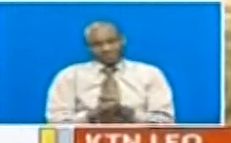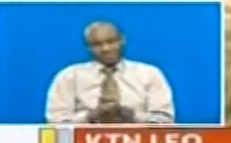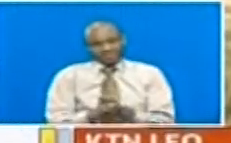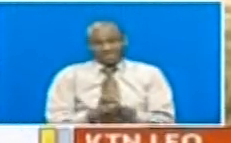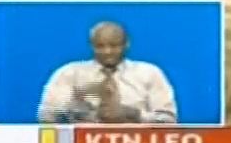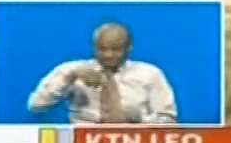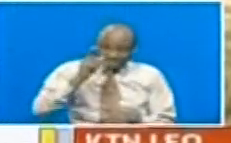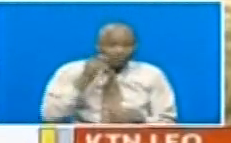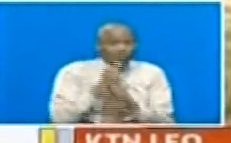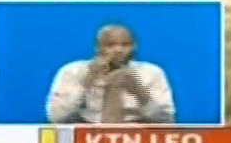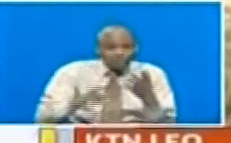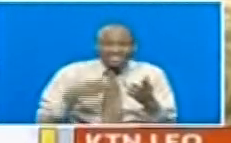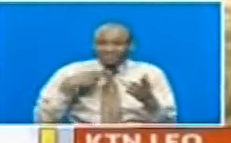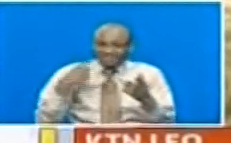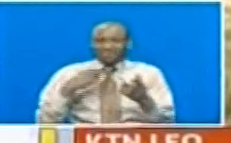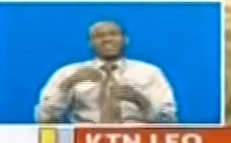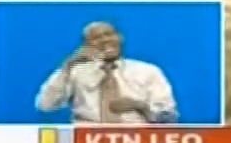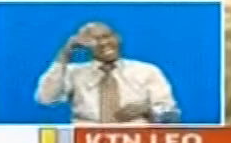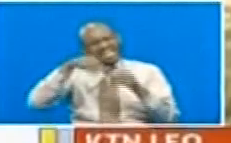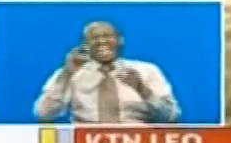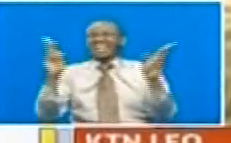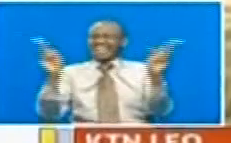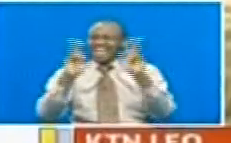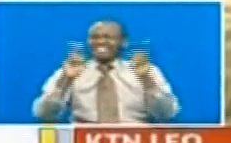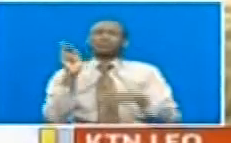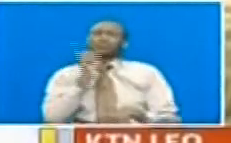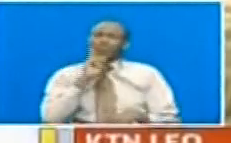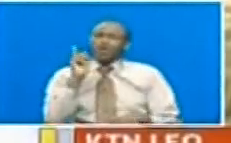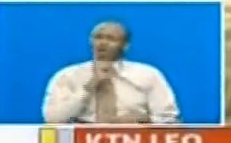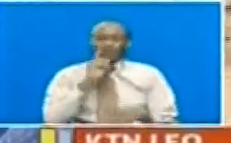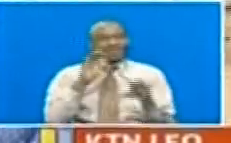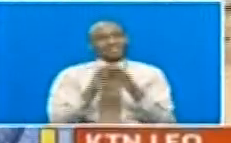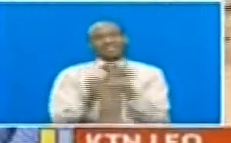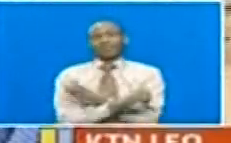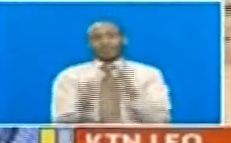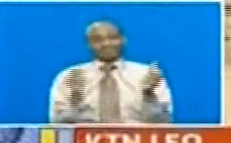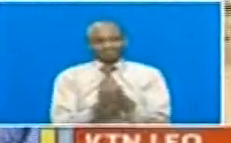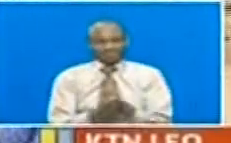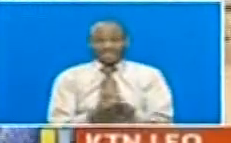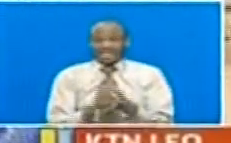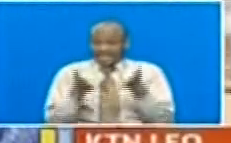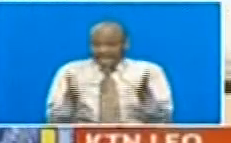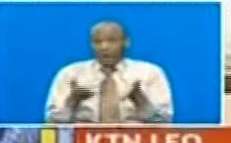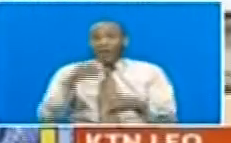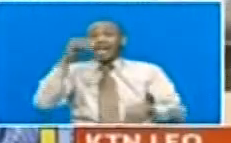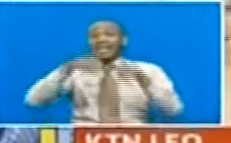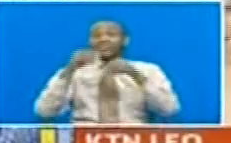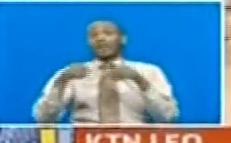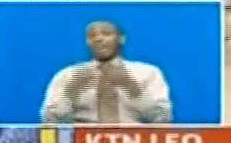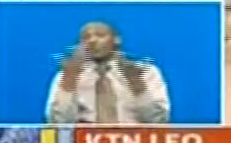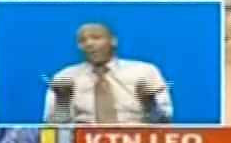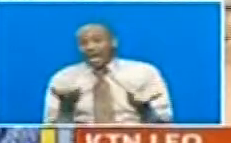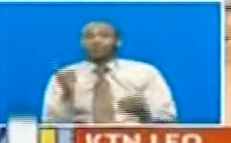they'll meet the polling clerks in the stations ready for tomorrow's by-election. Na huku uchaguzi wenyewe ukiwa hapo kesho, basi